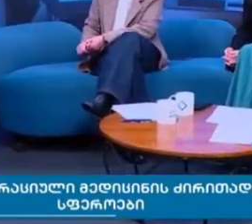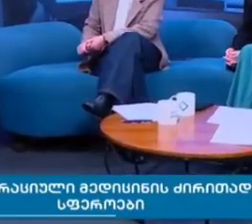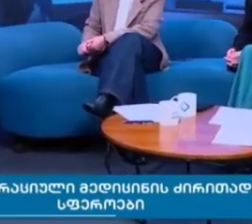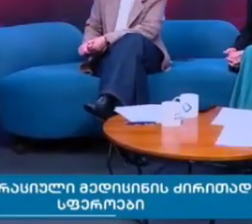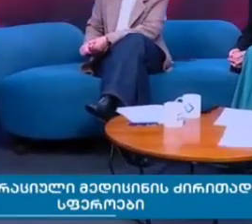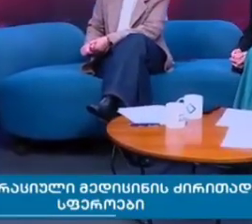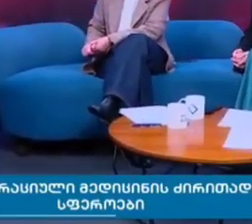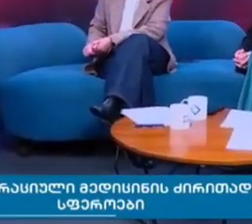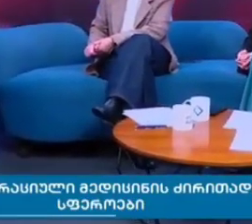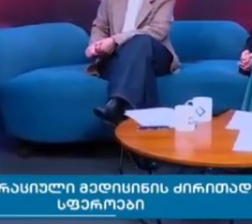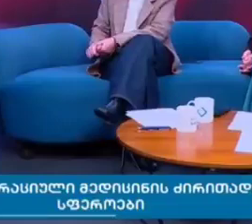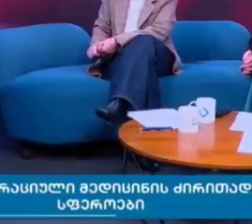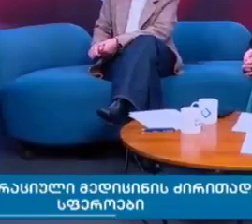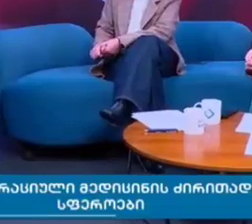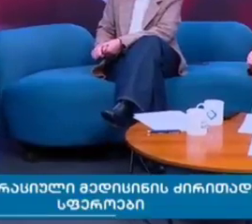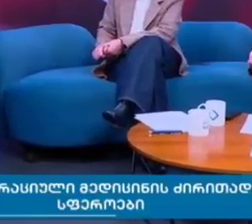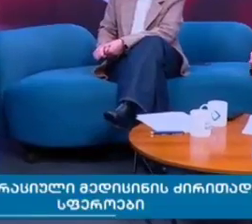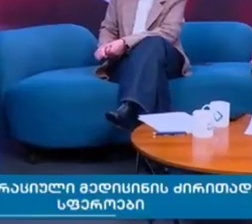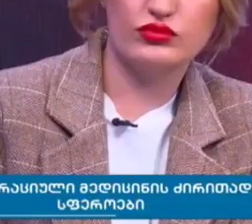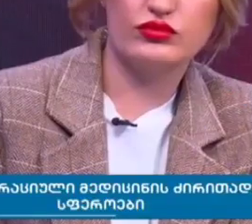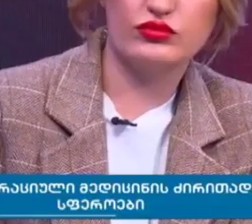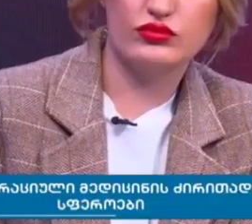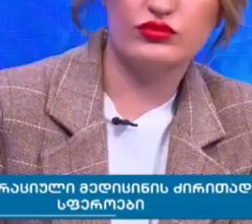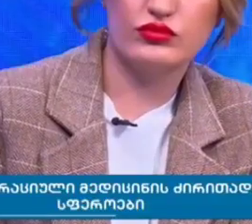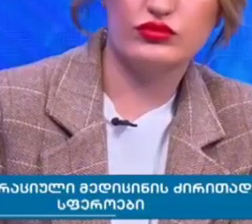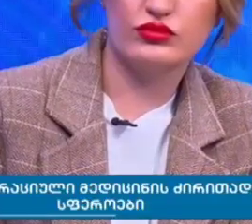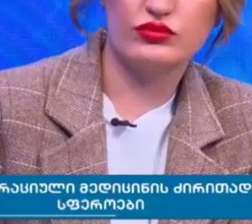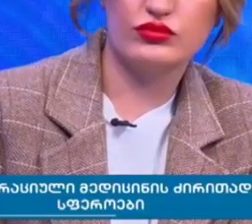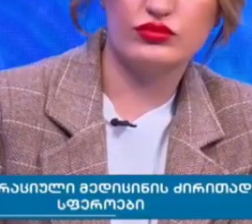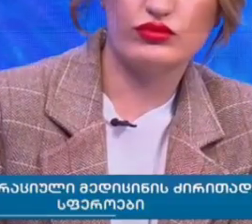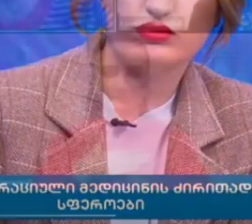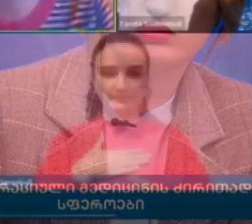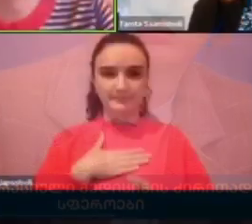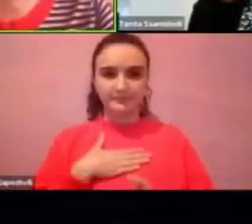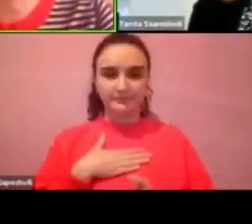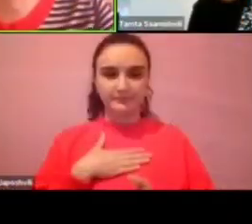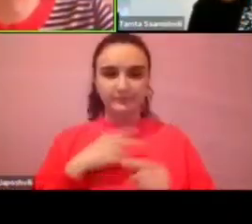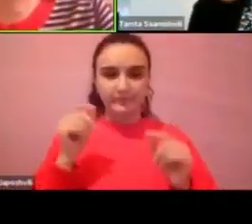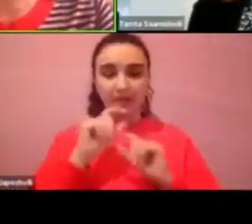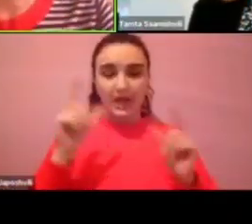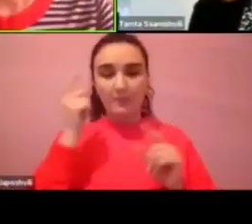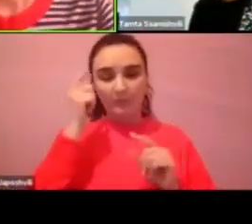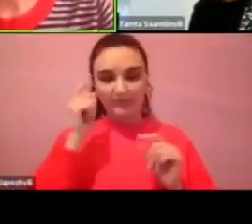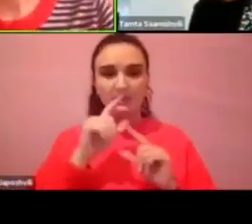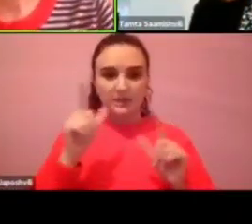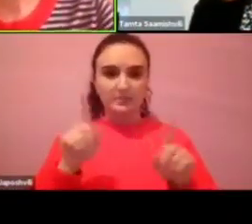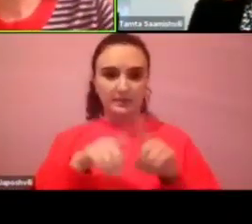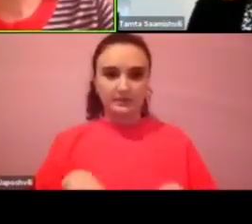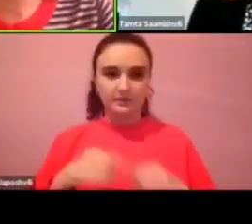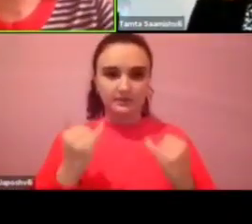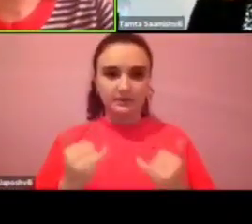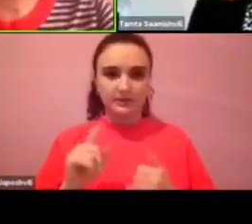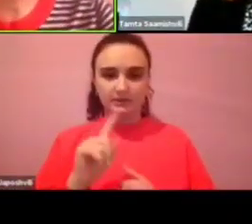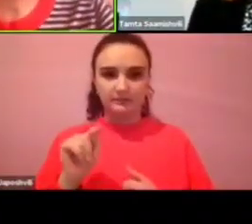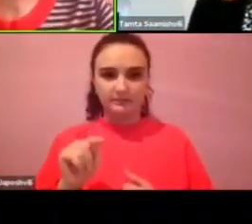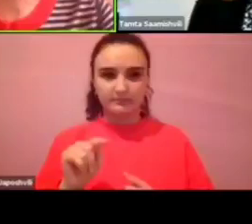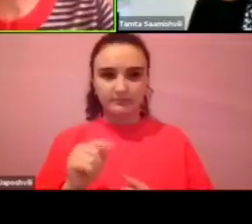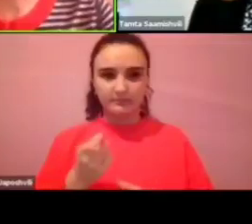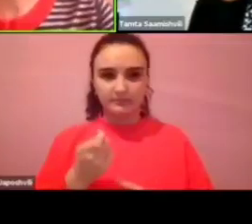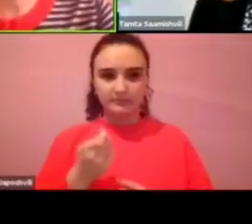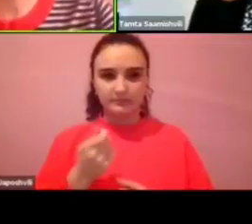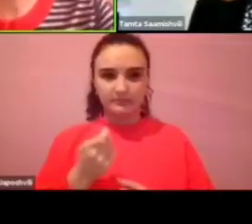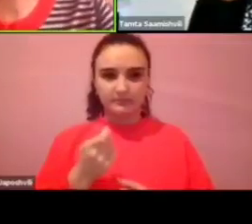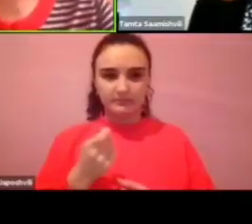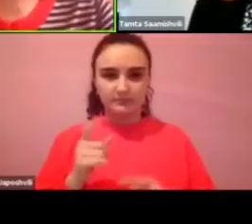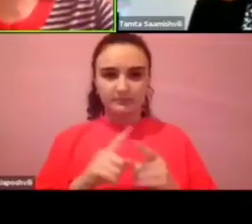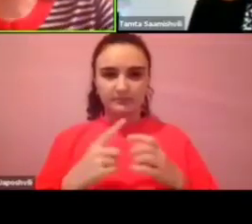ანუ საჭირო აქვს სერიოზული ბევრი ცვლილებები და რატომ მომწონს ხო ეხლა რა ცოტა მართლა